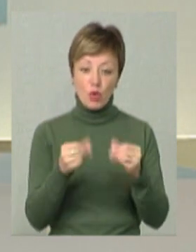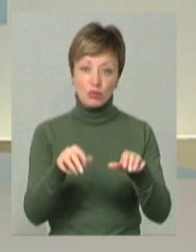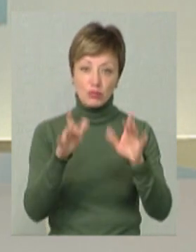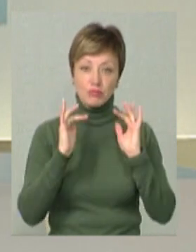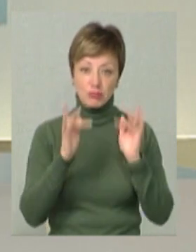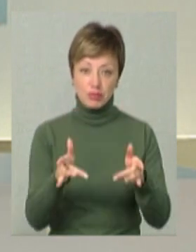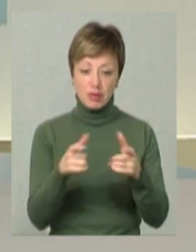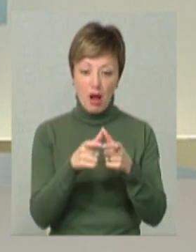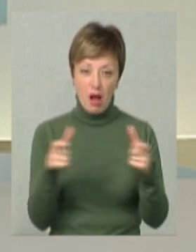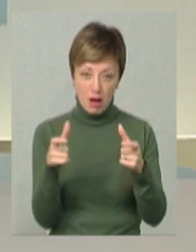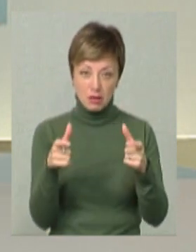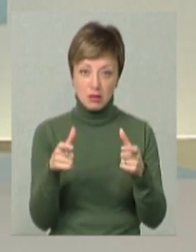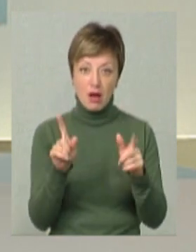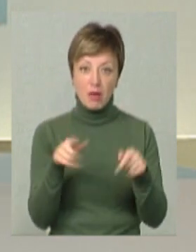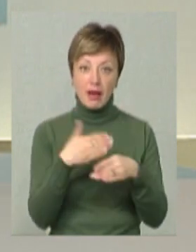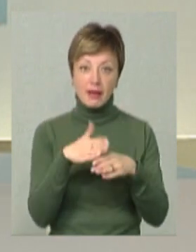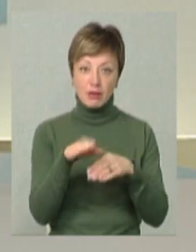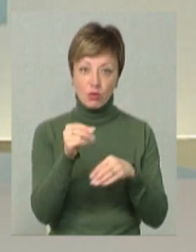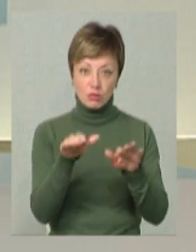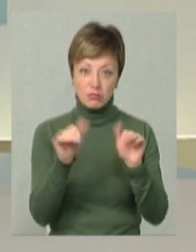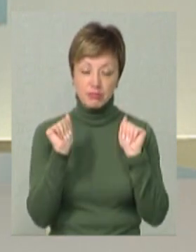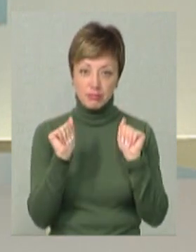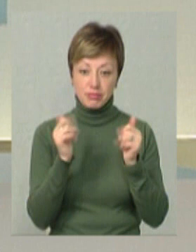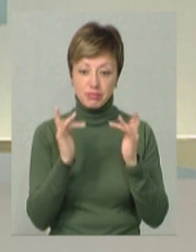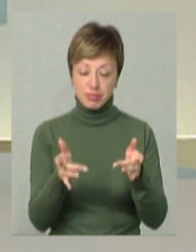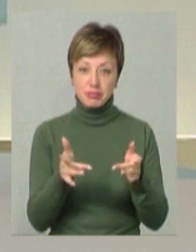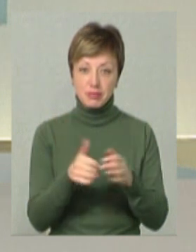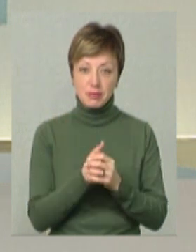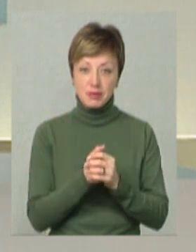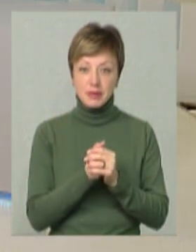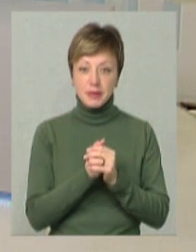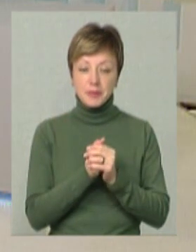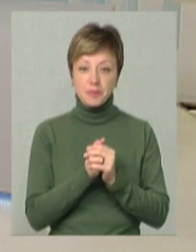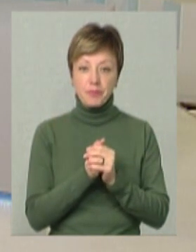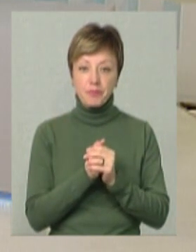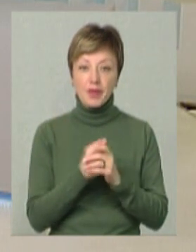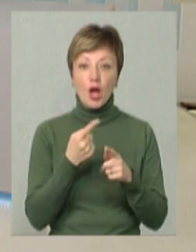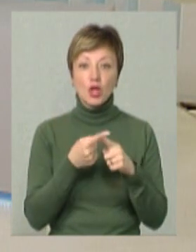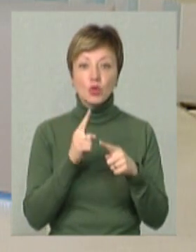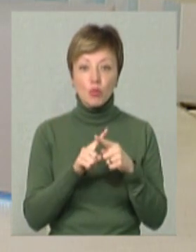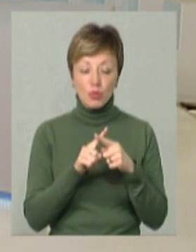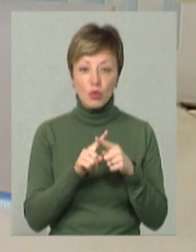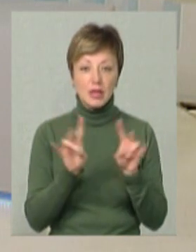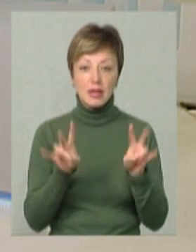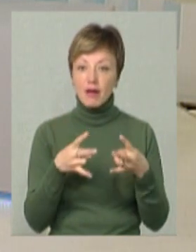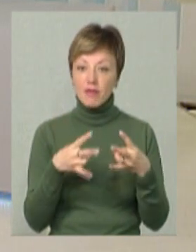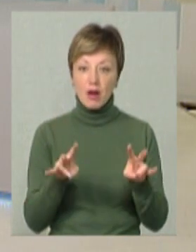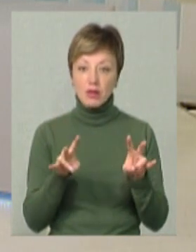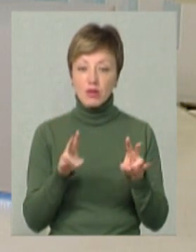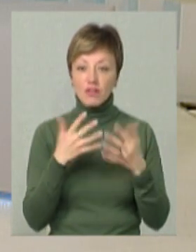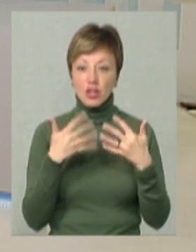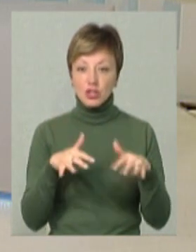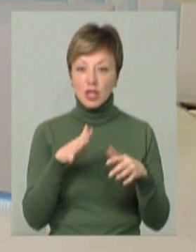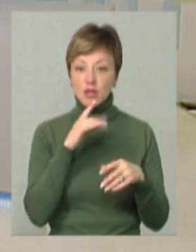здіймають кошти або навіть кредитні кошти знімають з карток, які належать громадянам. Тому тут не варто втрачати